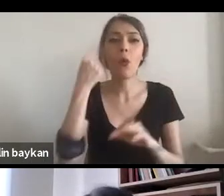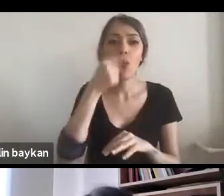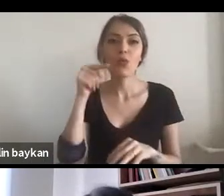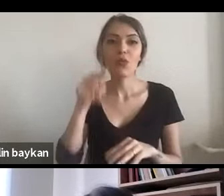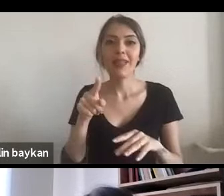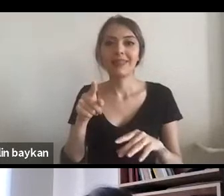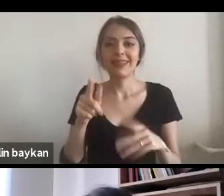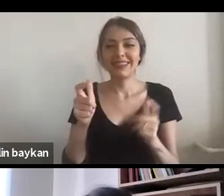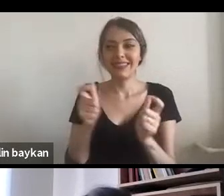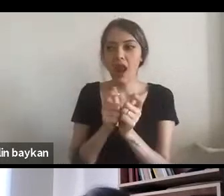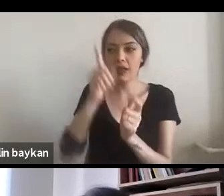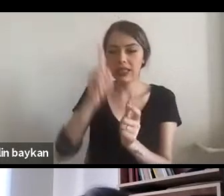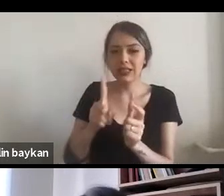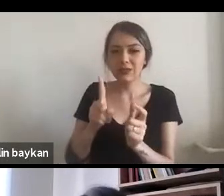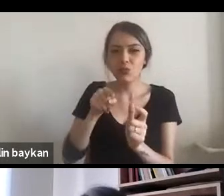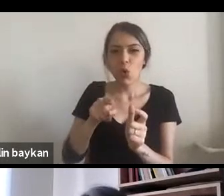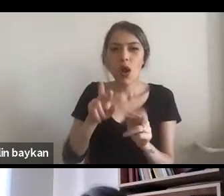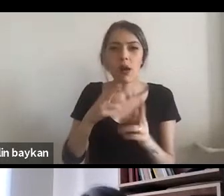gözleri